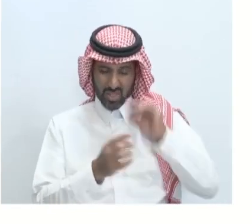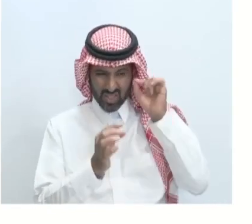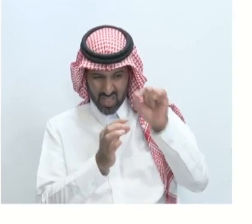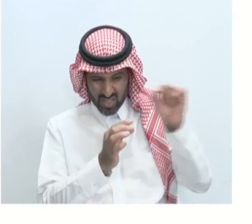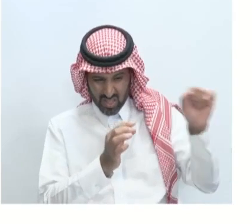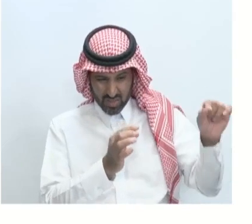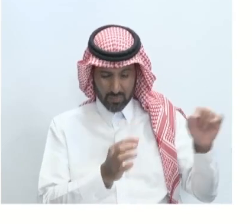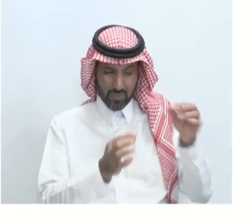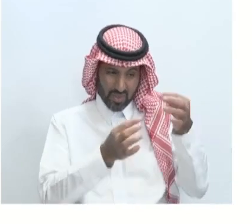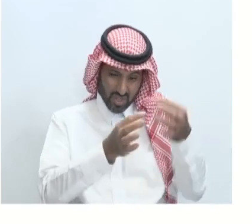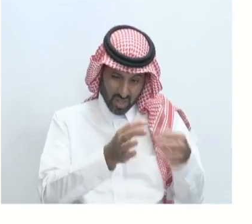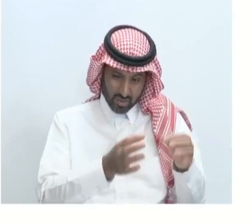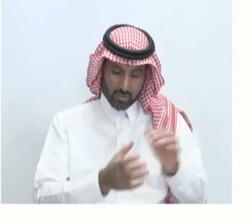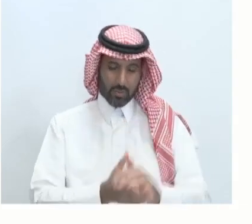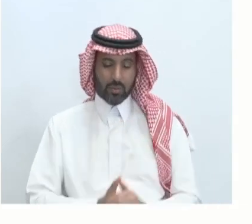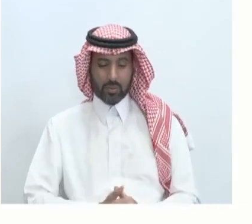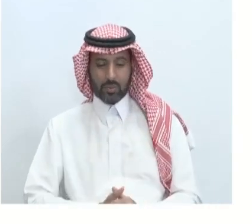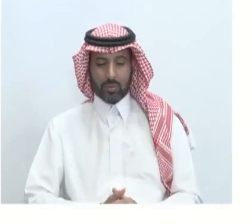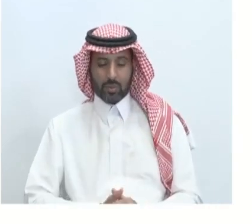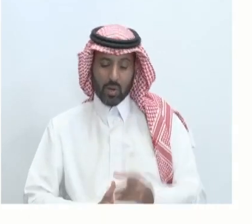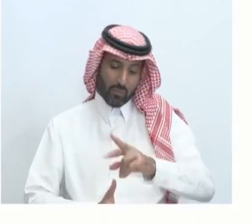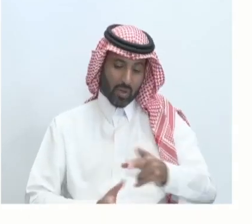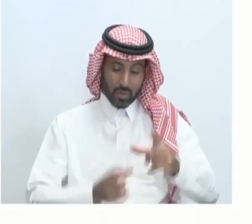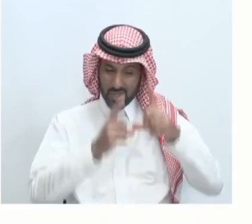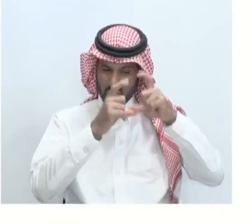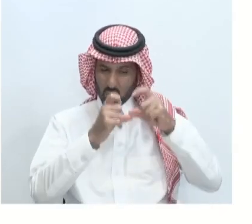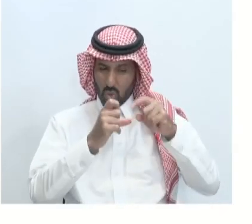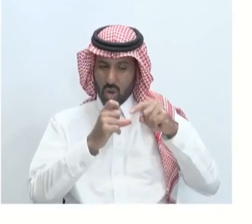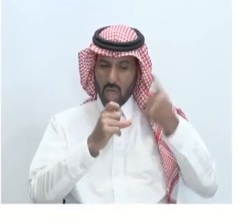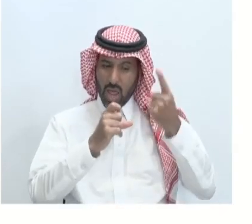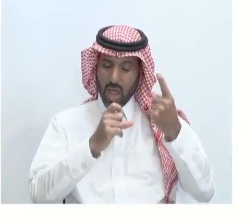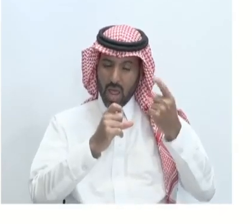نلاحظ هنا ما بين هذا الصوره الف والصوره